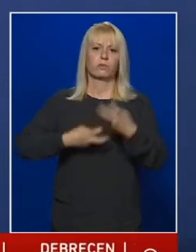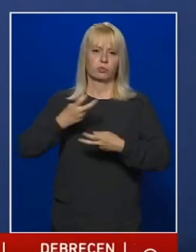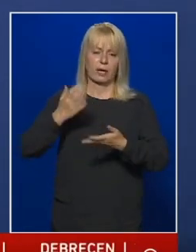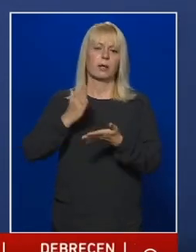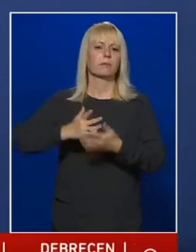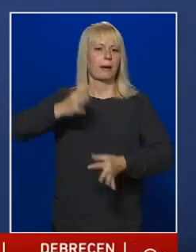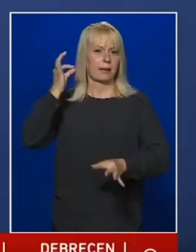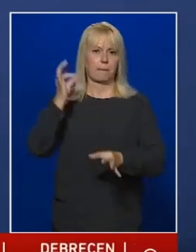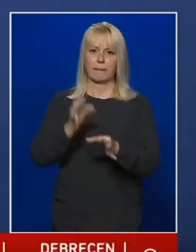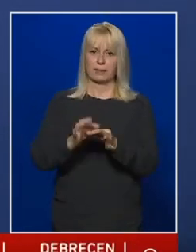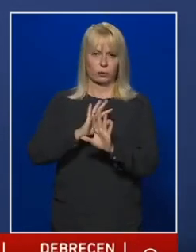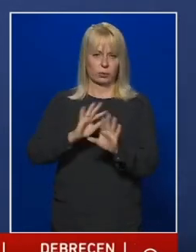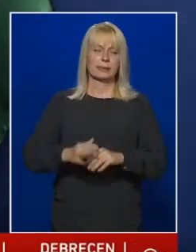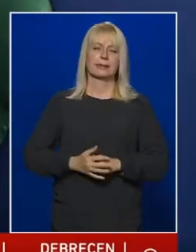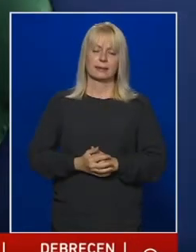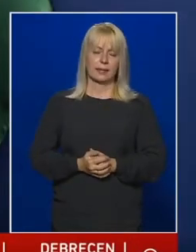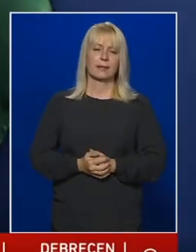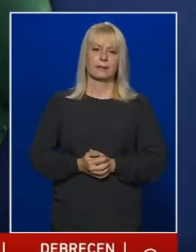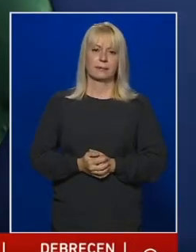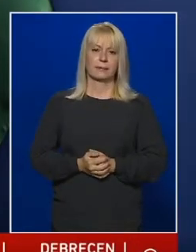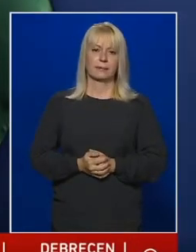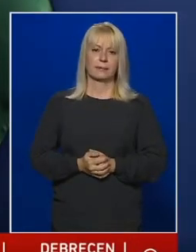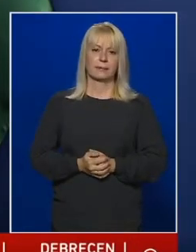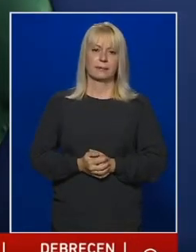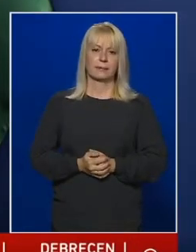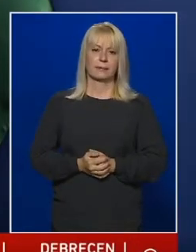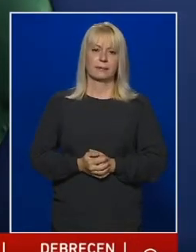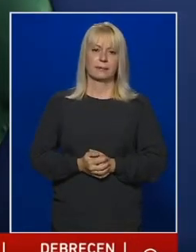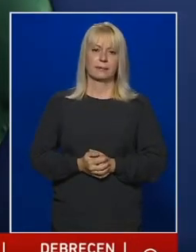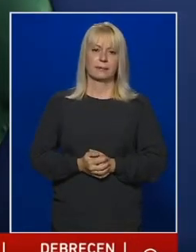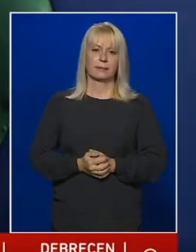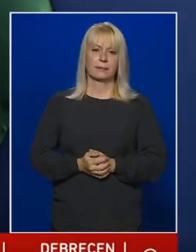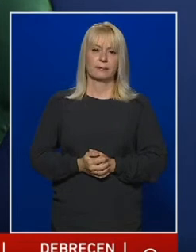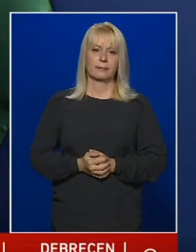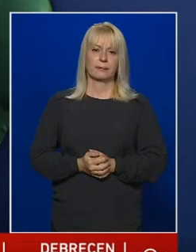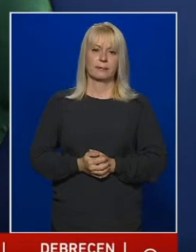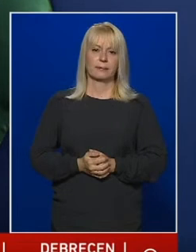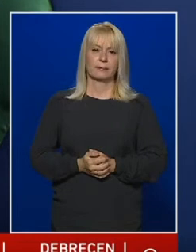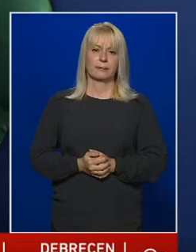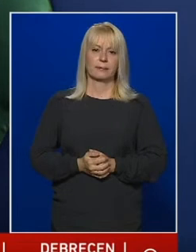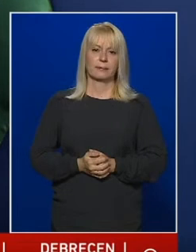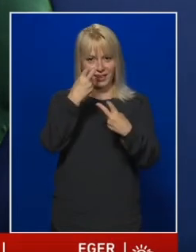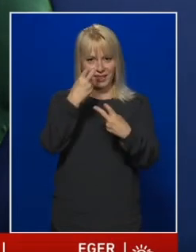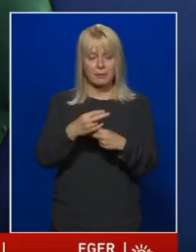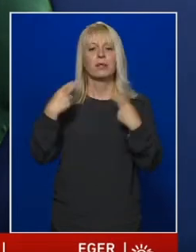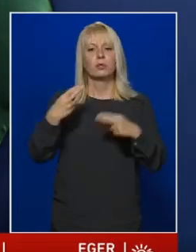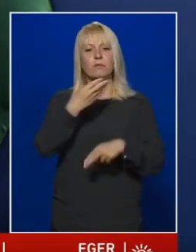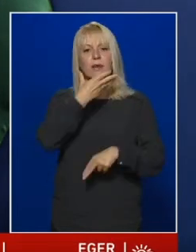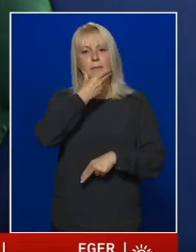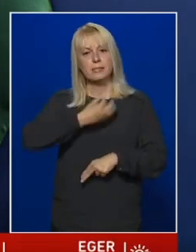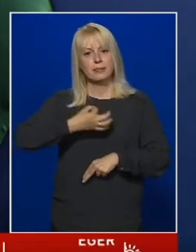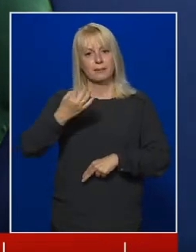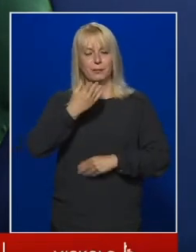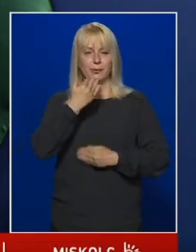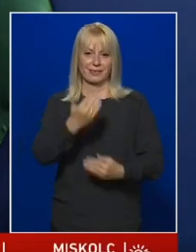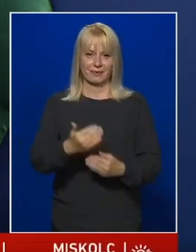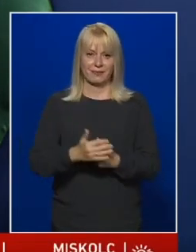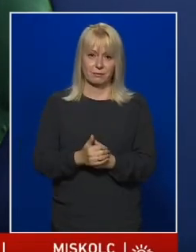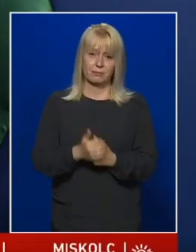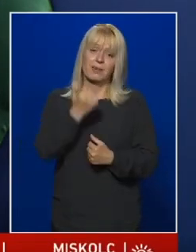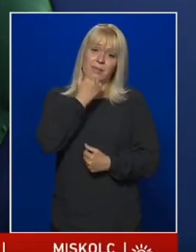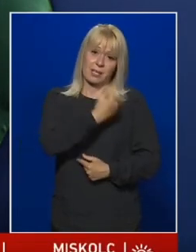megtörténtek. Tájékoztatunk végén, köszönjük szépen a mai figyelmüket, további szép napot kívánunk önöknek,